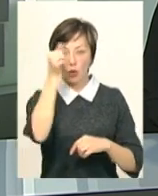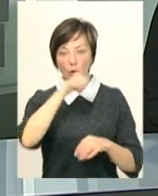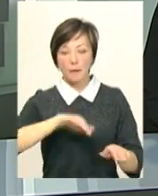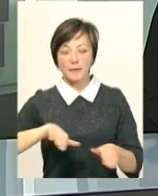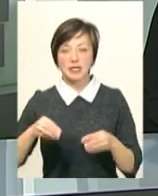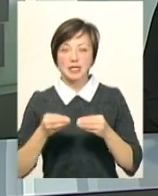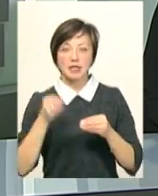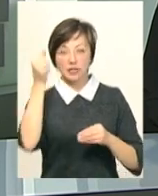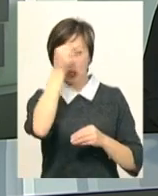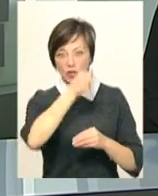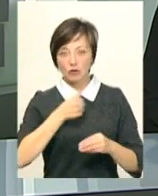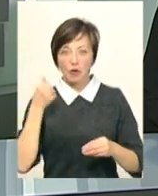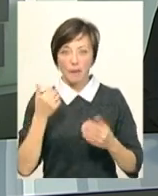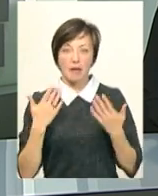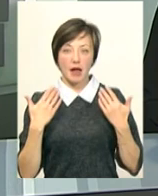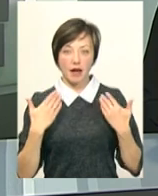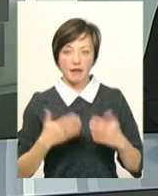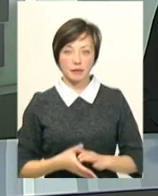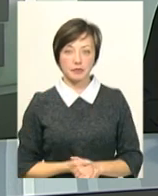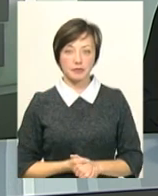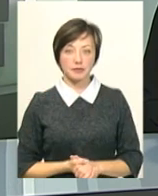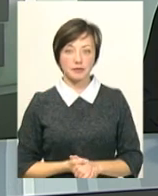після 10-річної перерви.